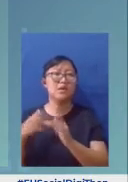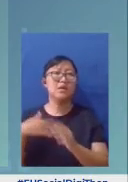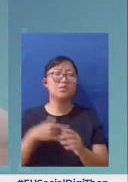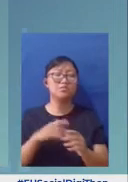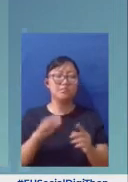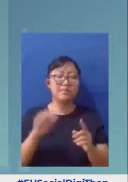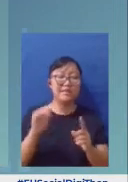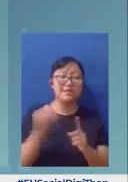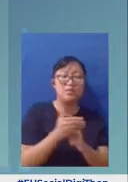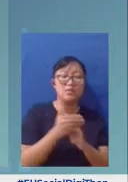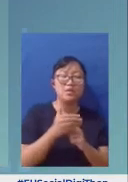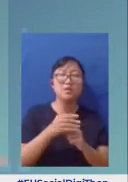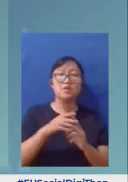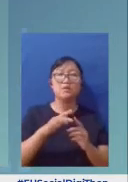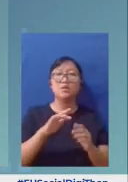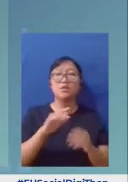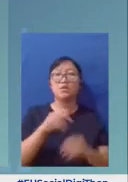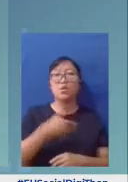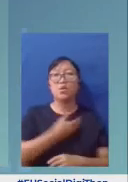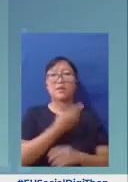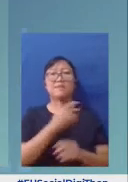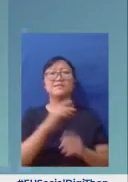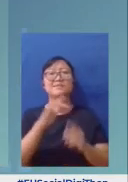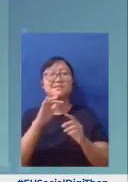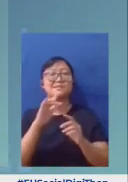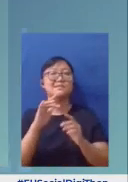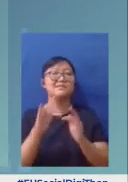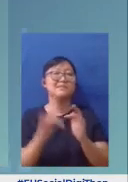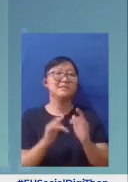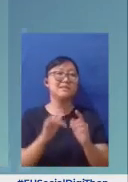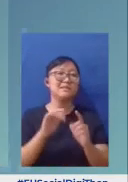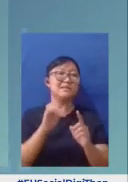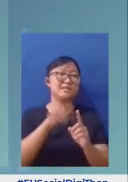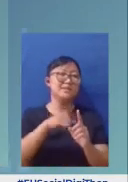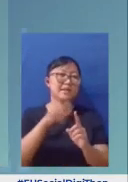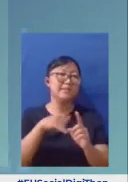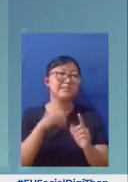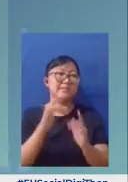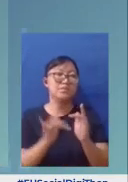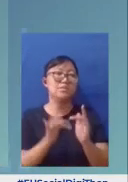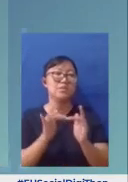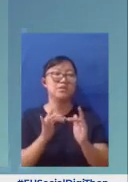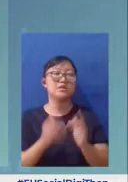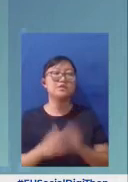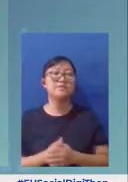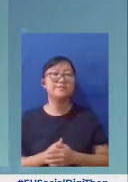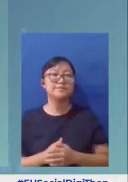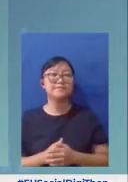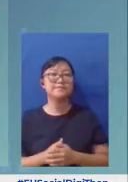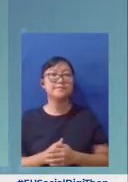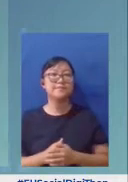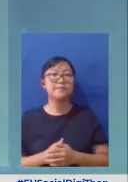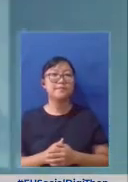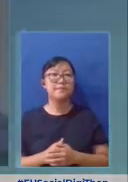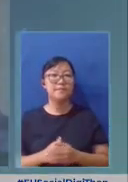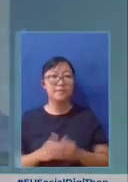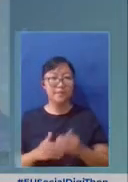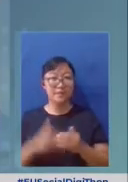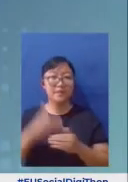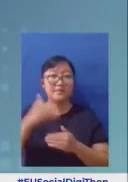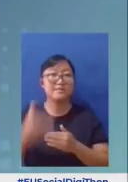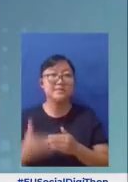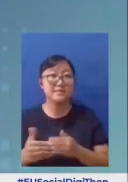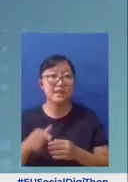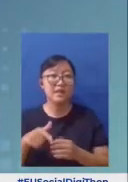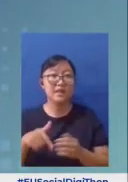So, segera akses website-nya digiton.eu ya. Nah, kita kembali ke sesi tanya-jawab nih, Bu